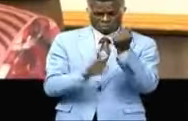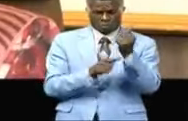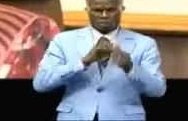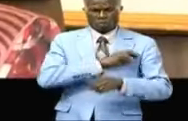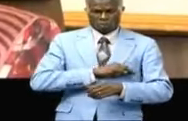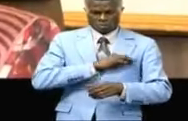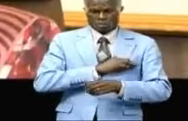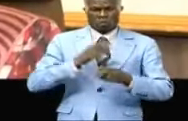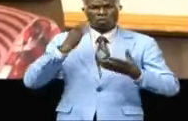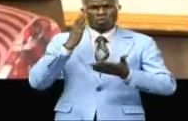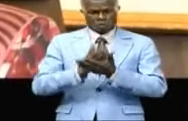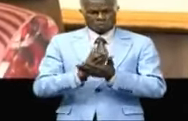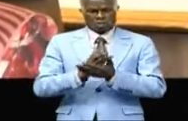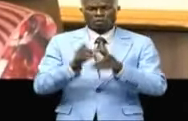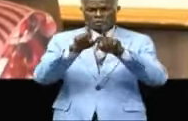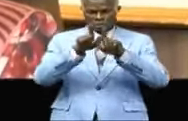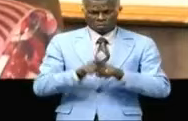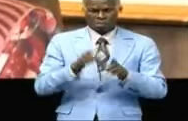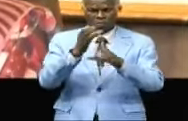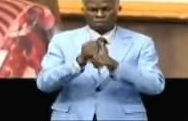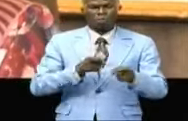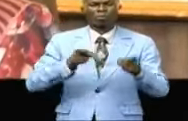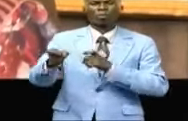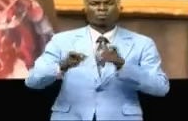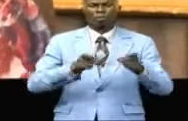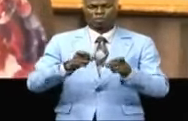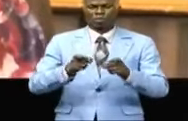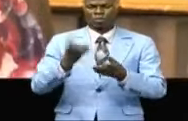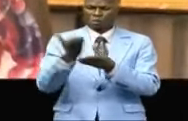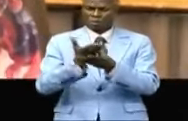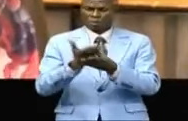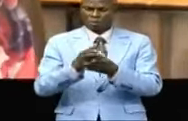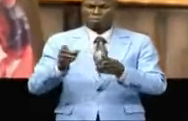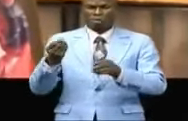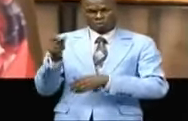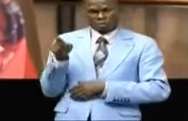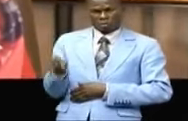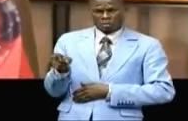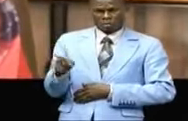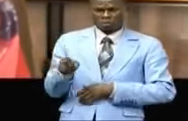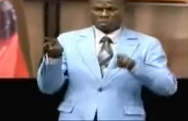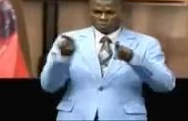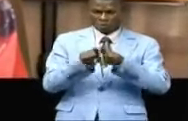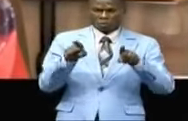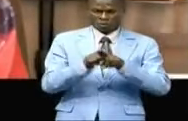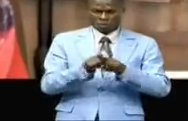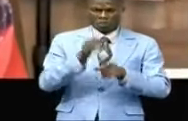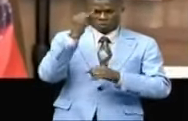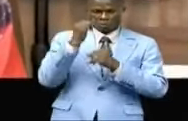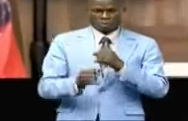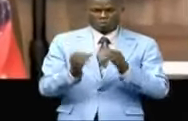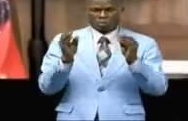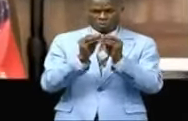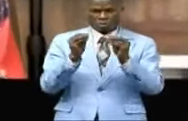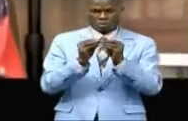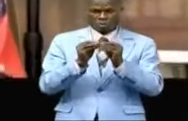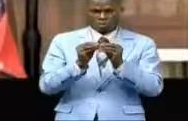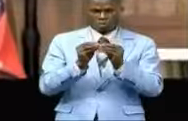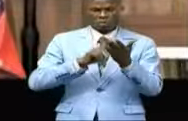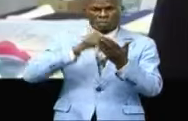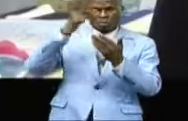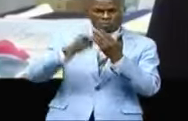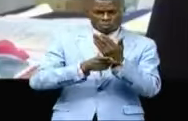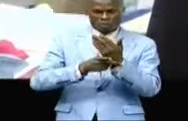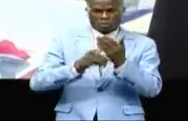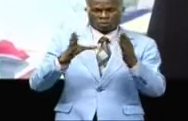morales privées peuvent tenir et gérer des registres de crédit. Conformément à la clause de consultation prévue dans le programme